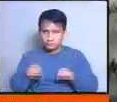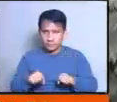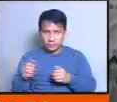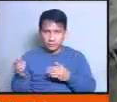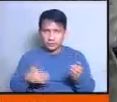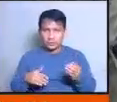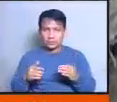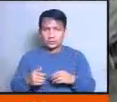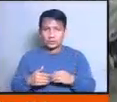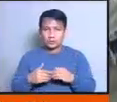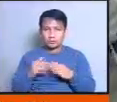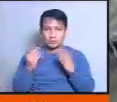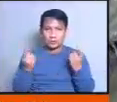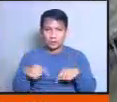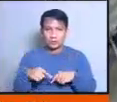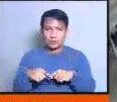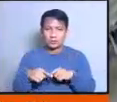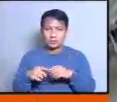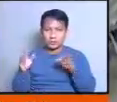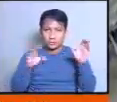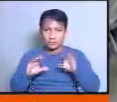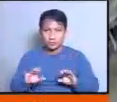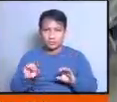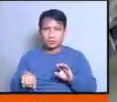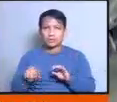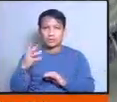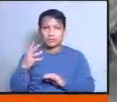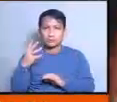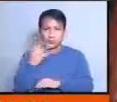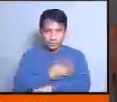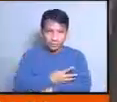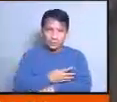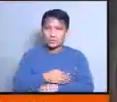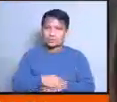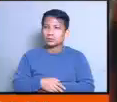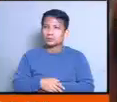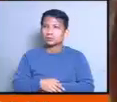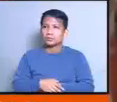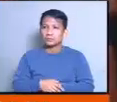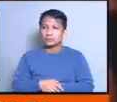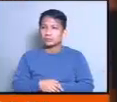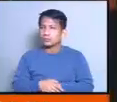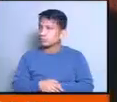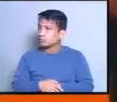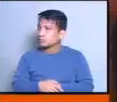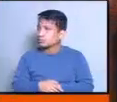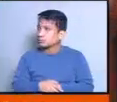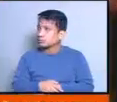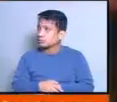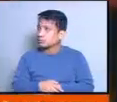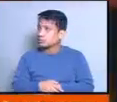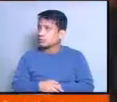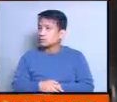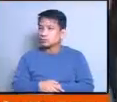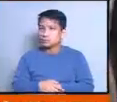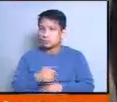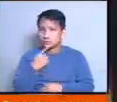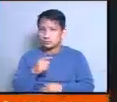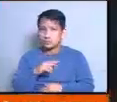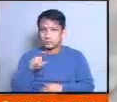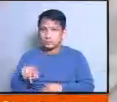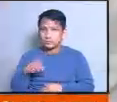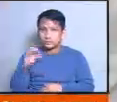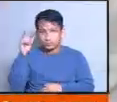bansang makaahon sa epekto ng kalamidad sa loob lamang ng 4 na araw. Baka ho yan magkaroon ng twice a year na nung pag-upo ho ni Chairman